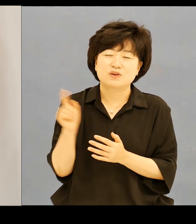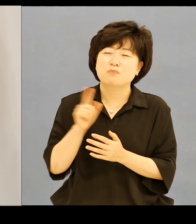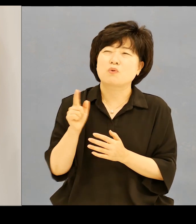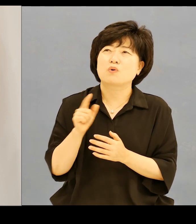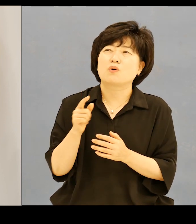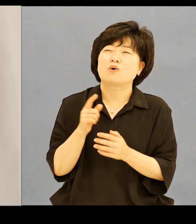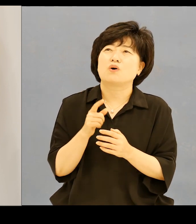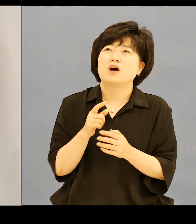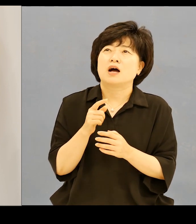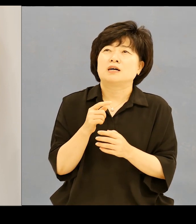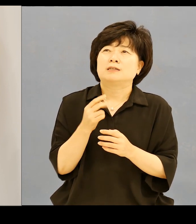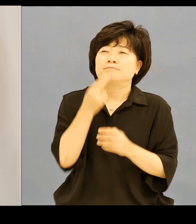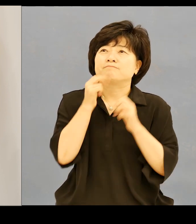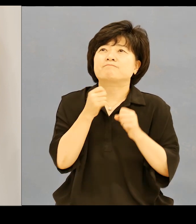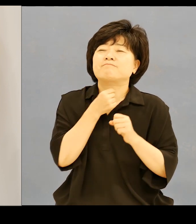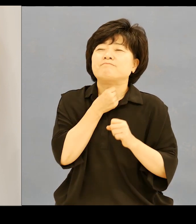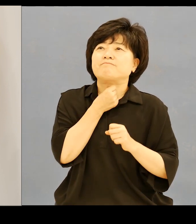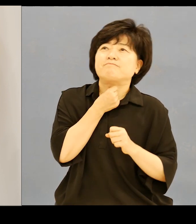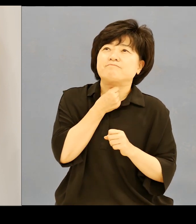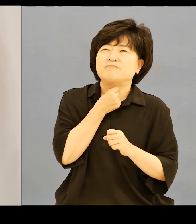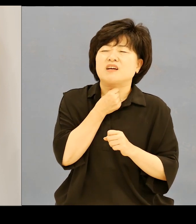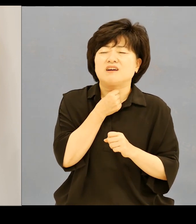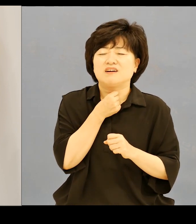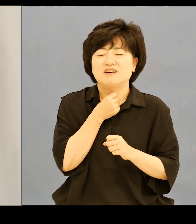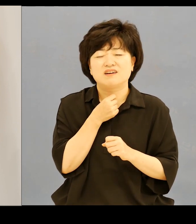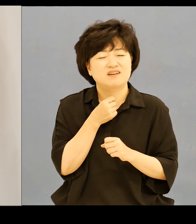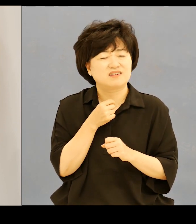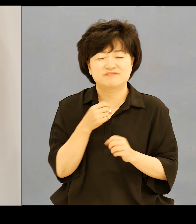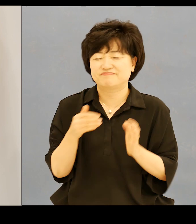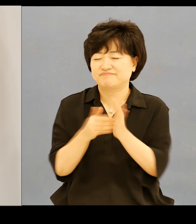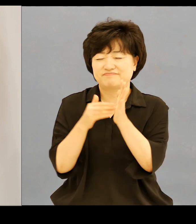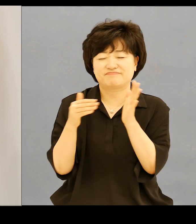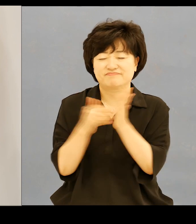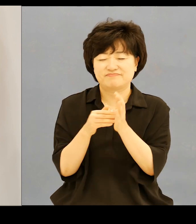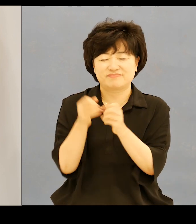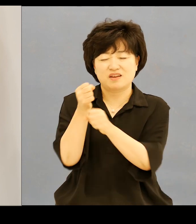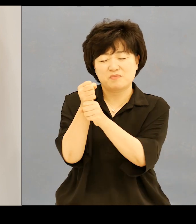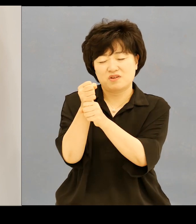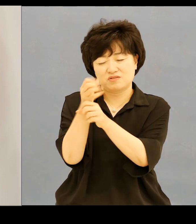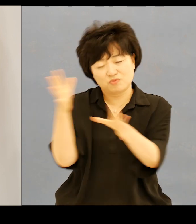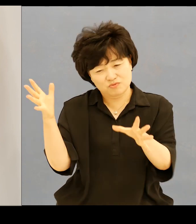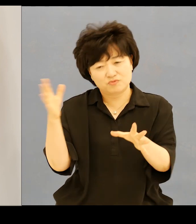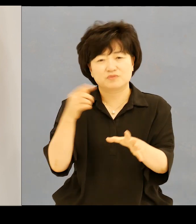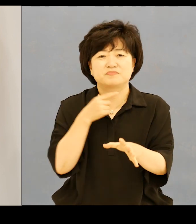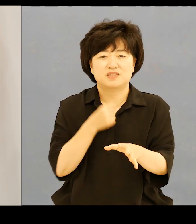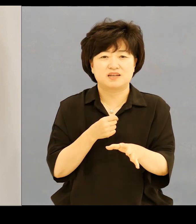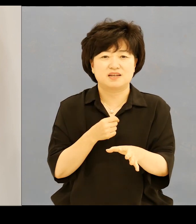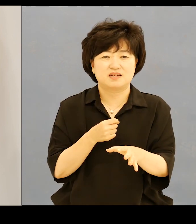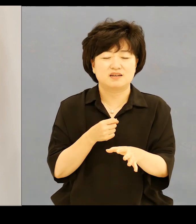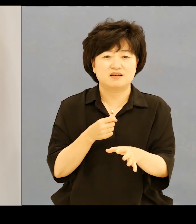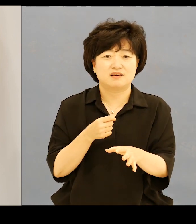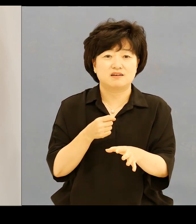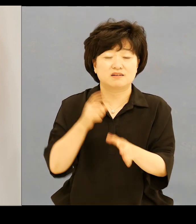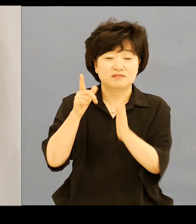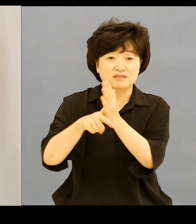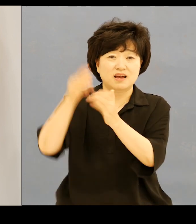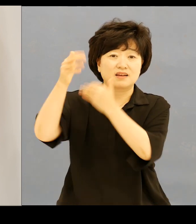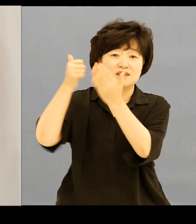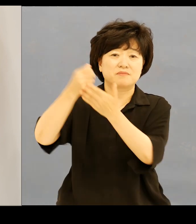뭔가 놓고 싶다는 생각은 너무 들더라고요. 근데 주님께서 저한테 나라야